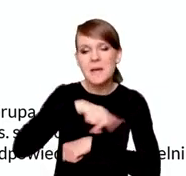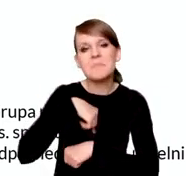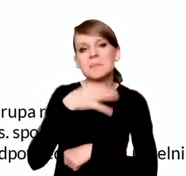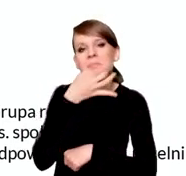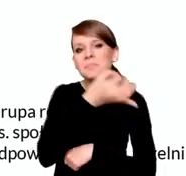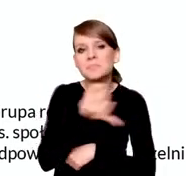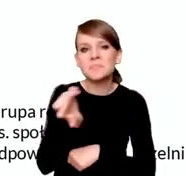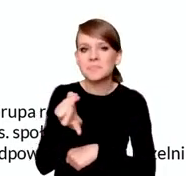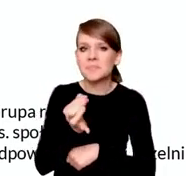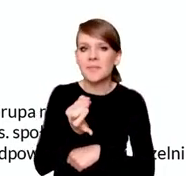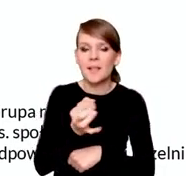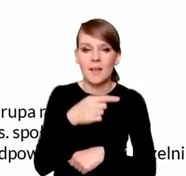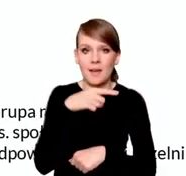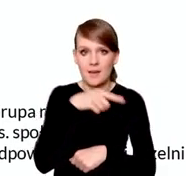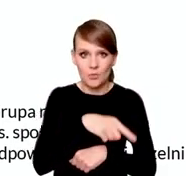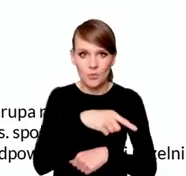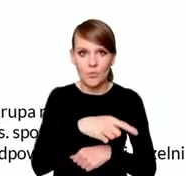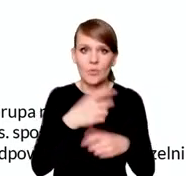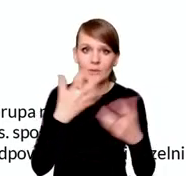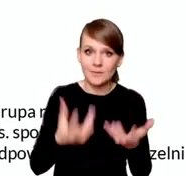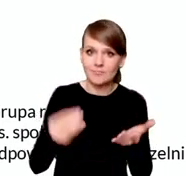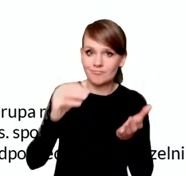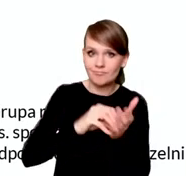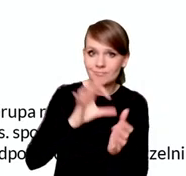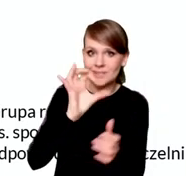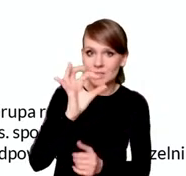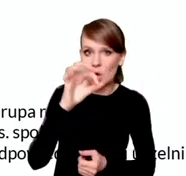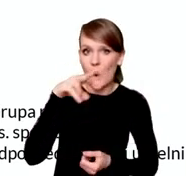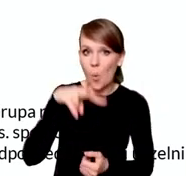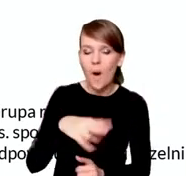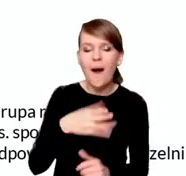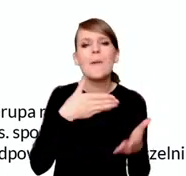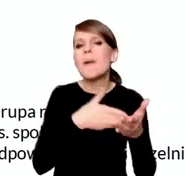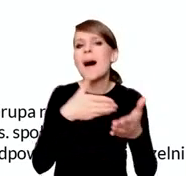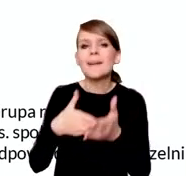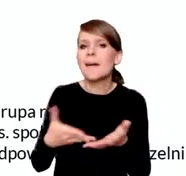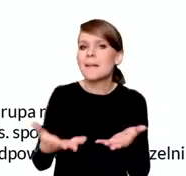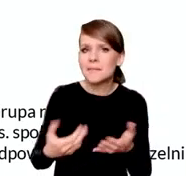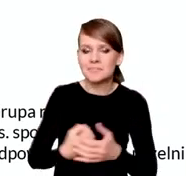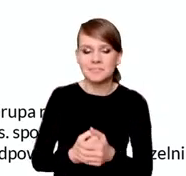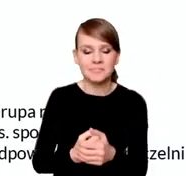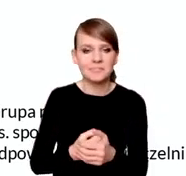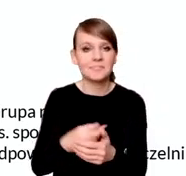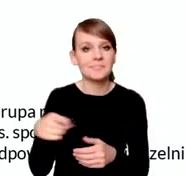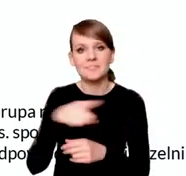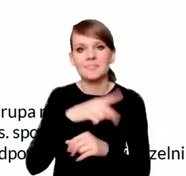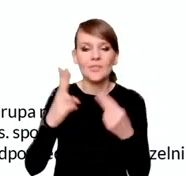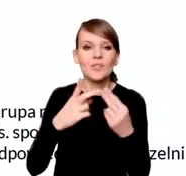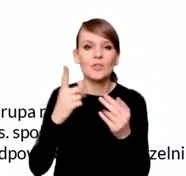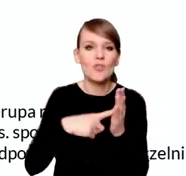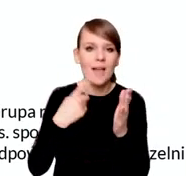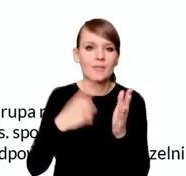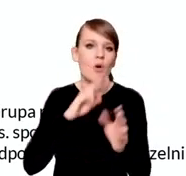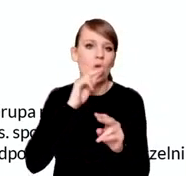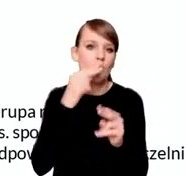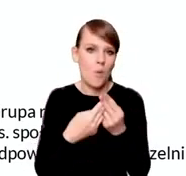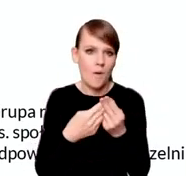prowadzenia działań SOW i tutaj najczęściej wskazywanymi odpowiedziami